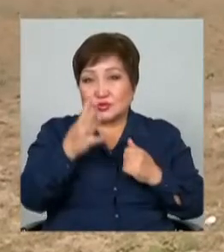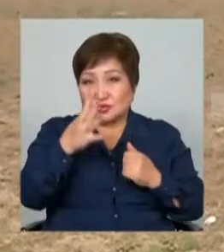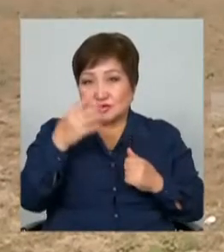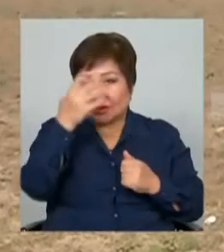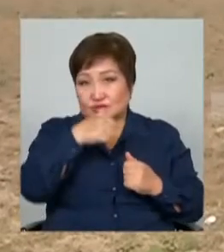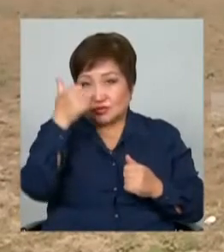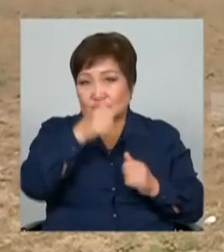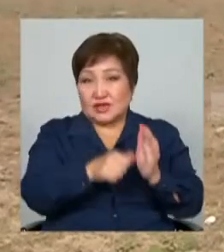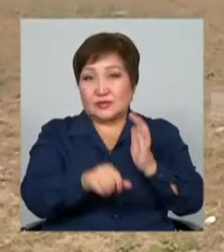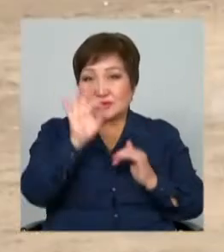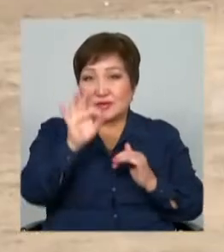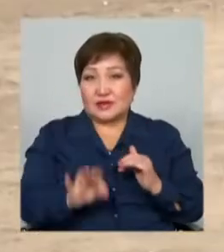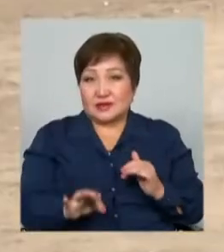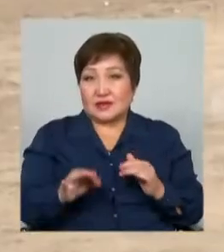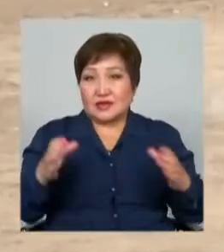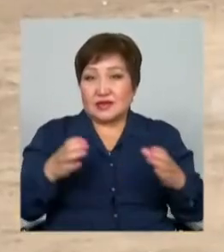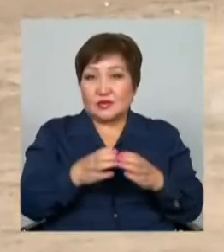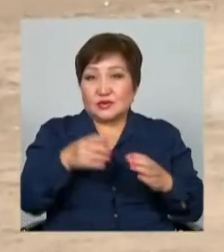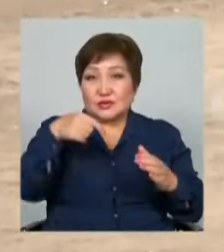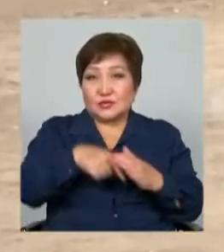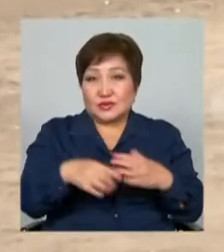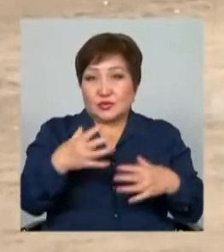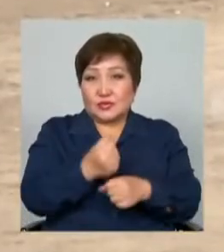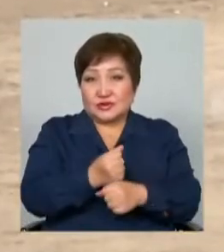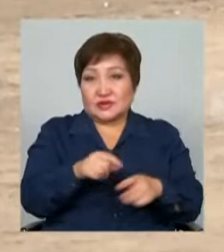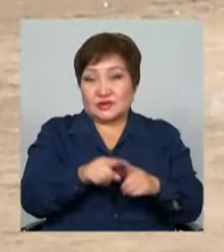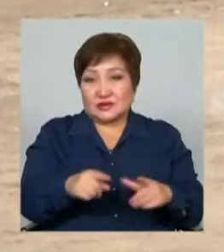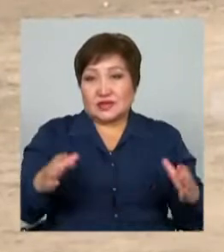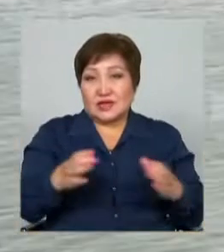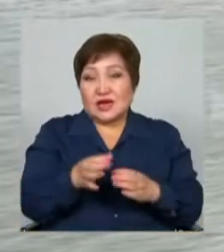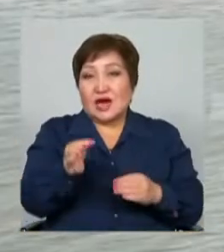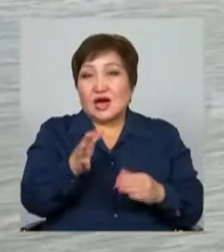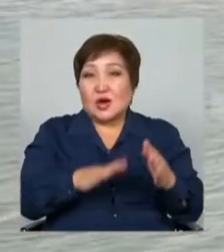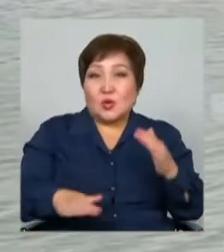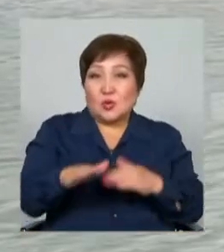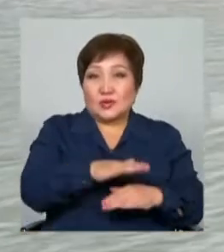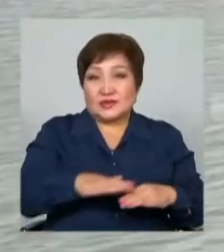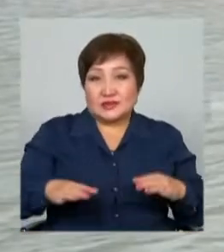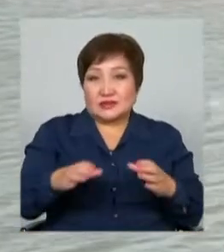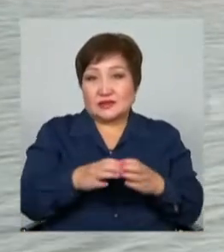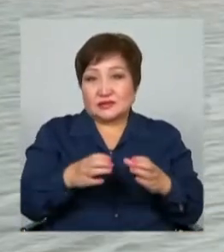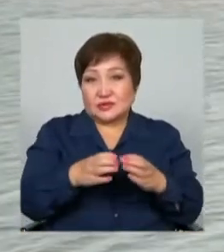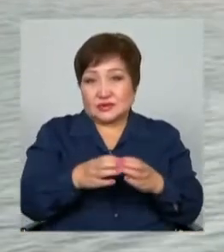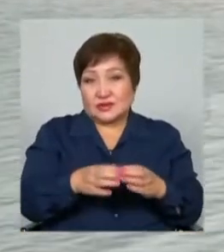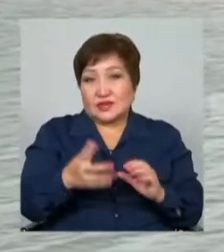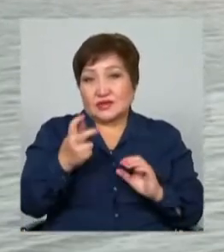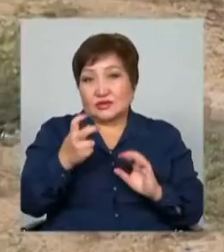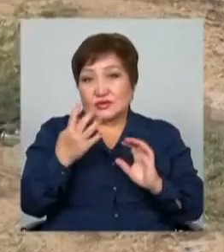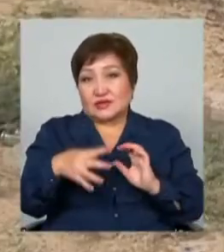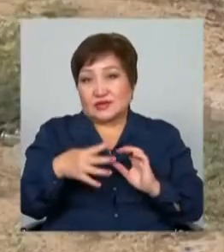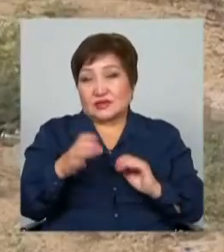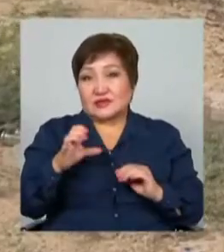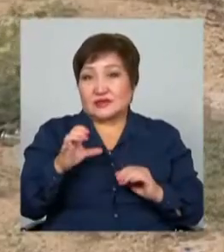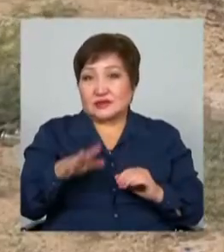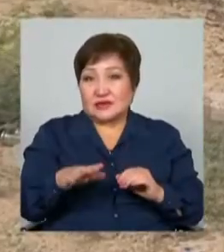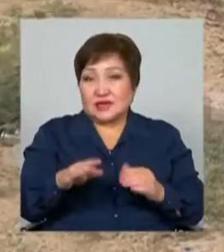60%-ға дейін төмендеген. Жайық өзенінің 51 шақырымын, Қиғаш өзенінің 240 шақырымын түп тереңдету үшін жобалық сметалық